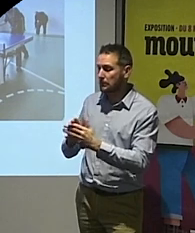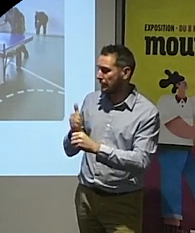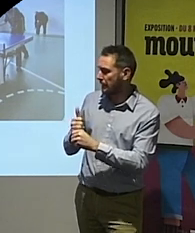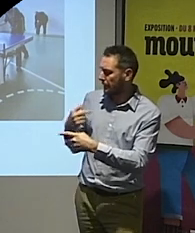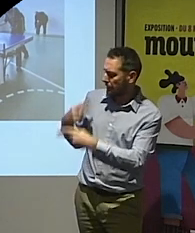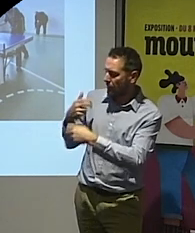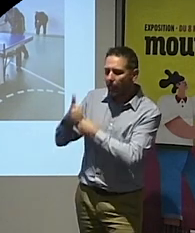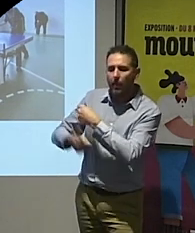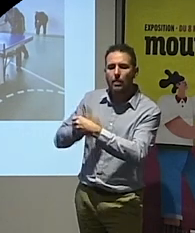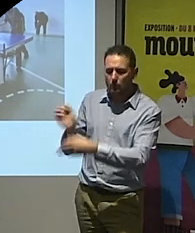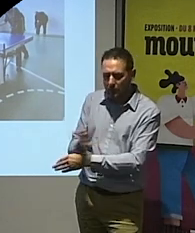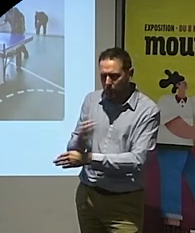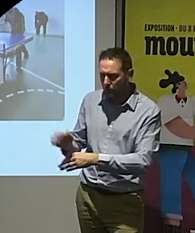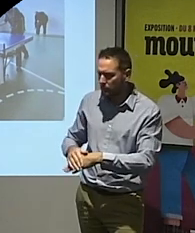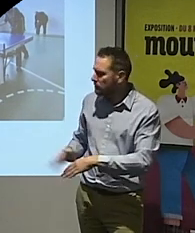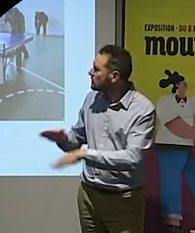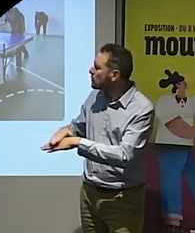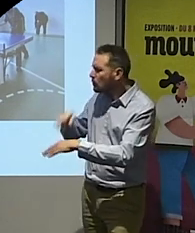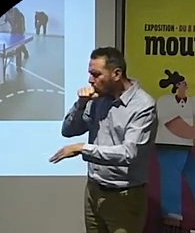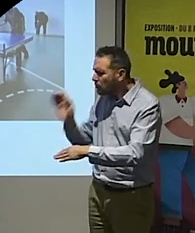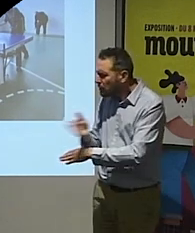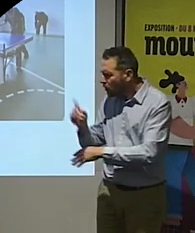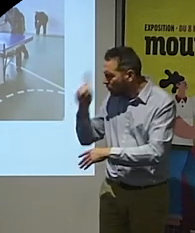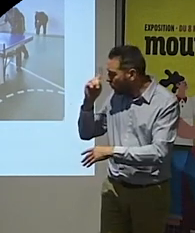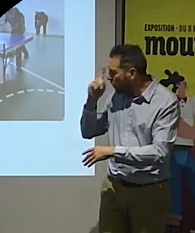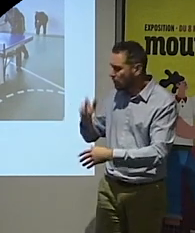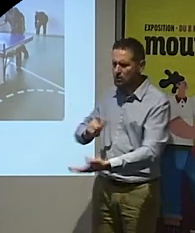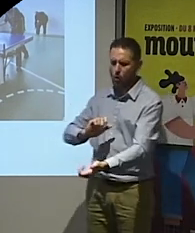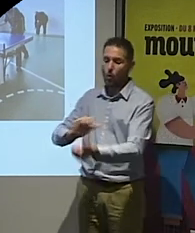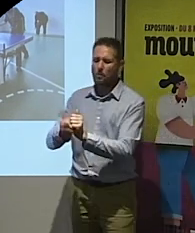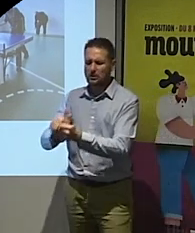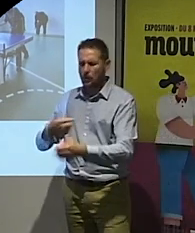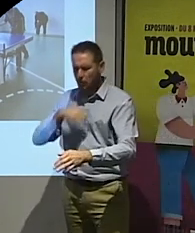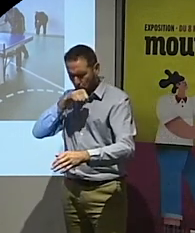Qu'est-ce que tu aimes bien dans le ping-pong? La compétition. D'accord.